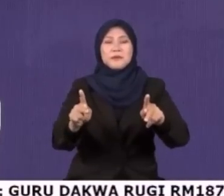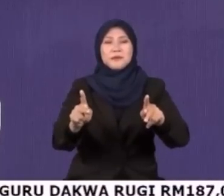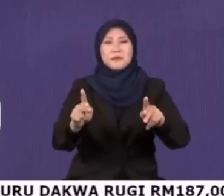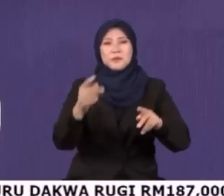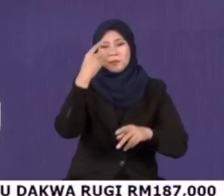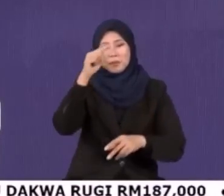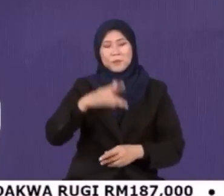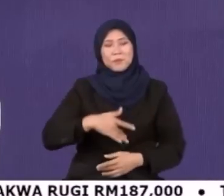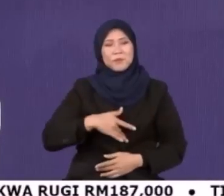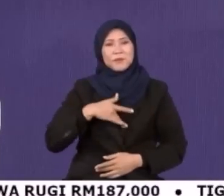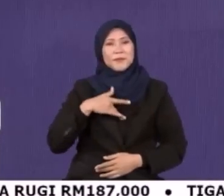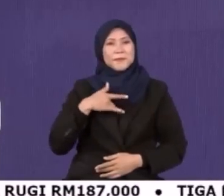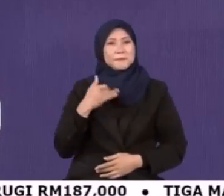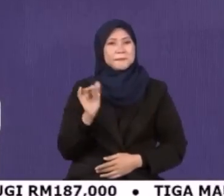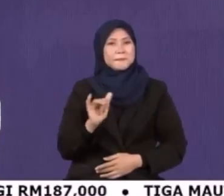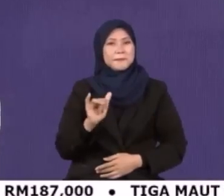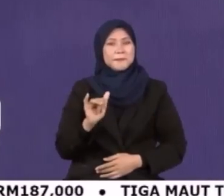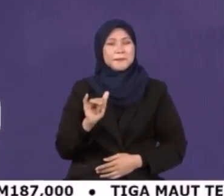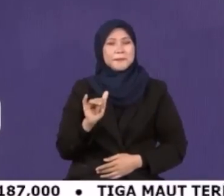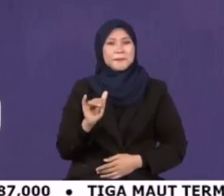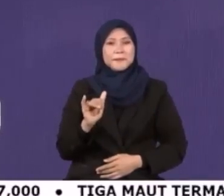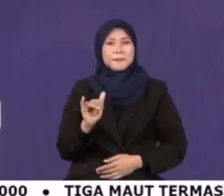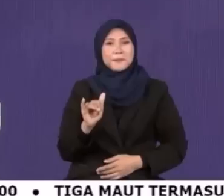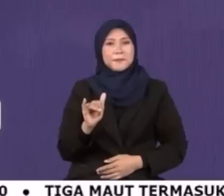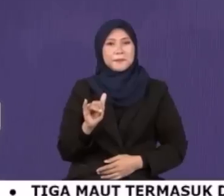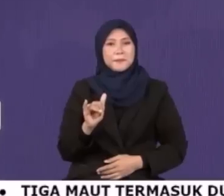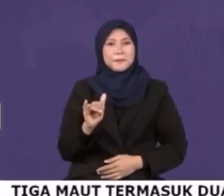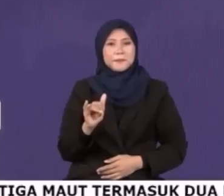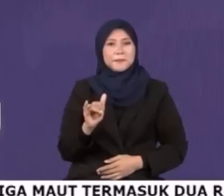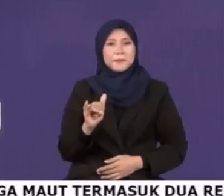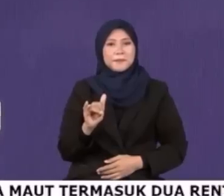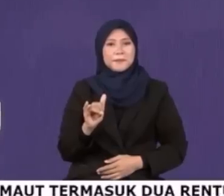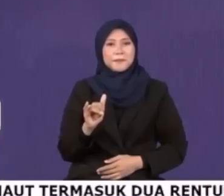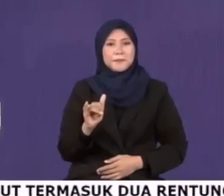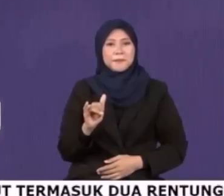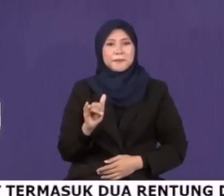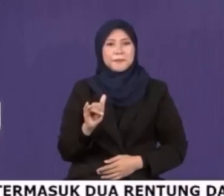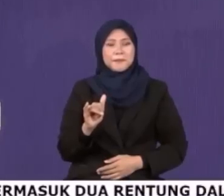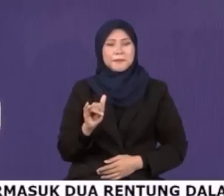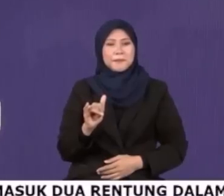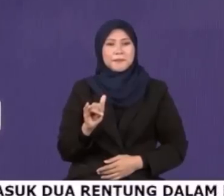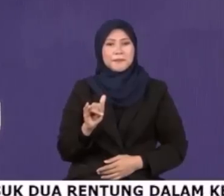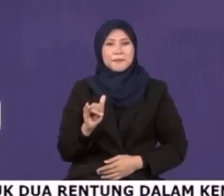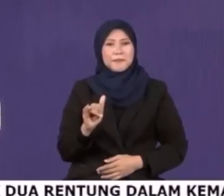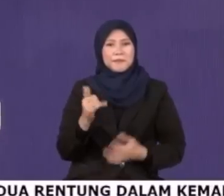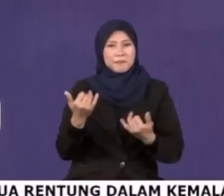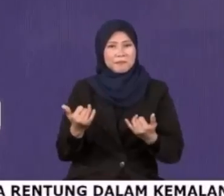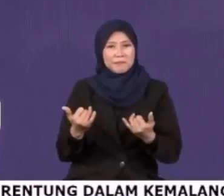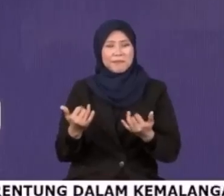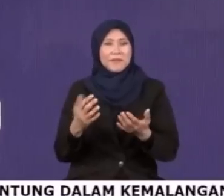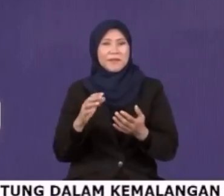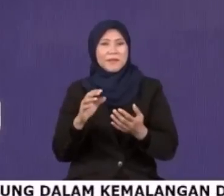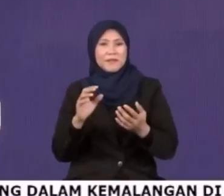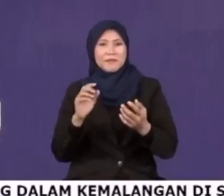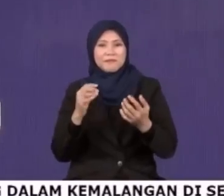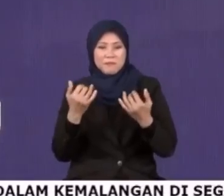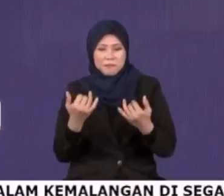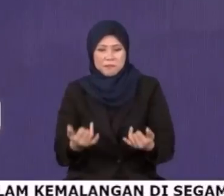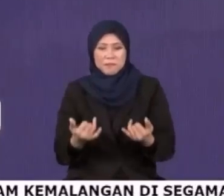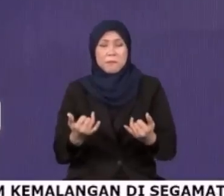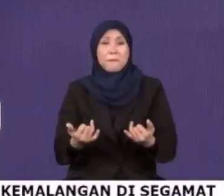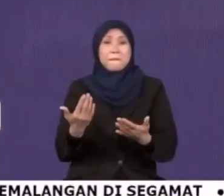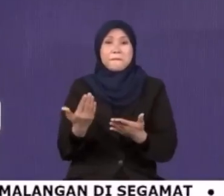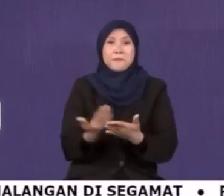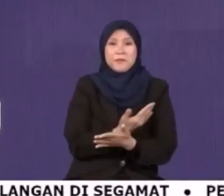merasakan mereka itu di era baru yang